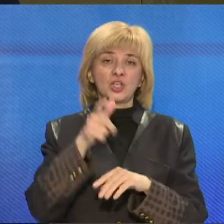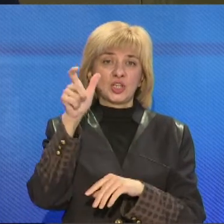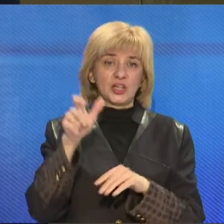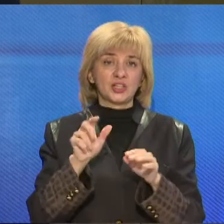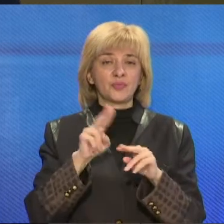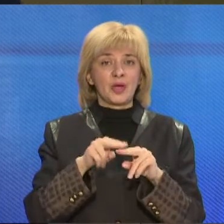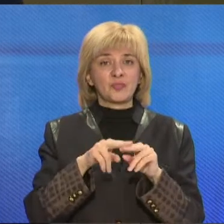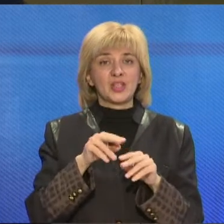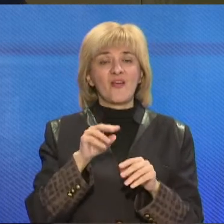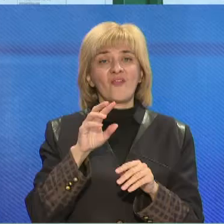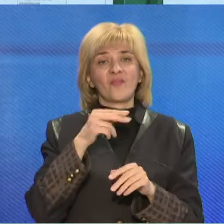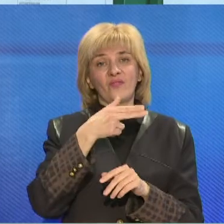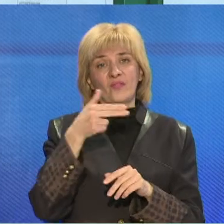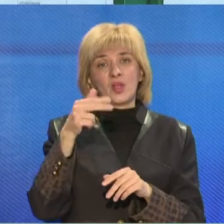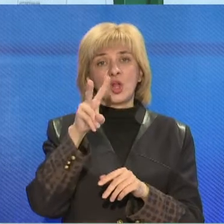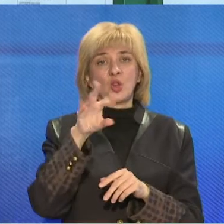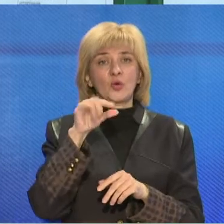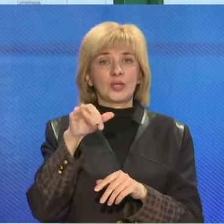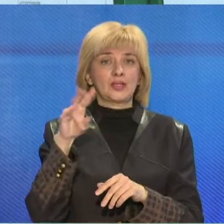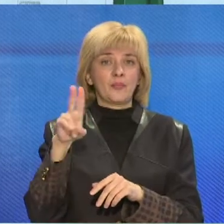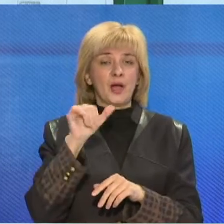в виде логина и пароля.